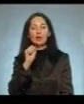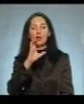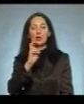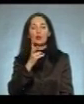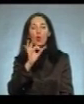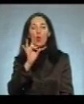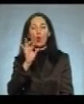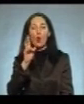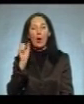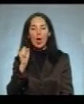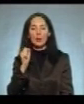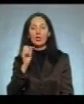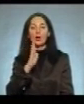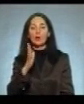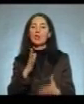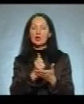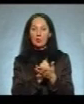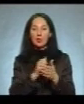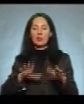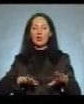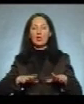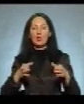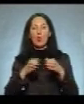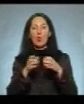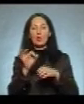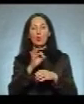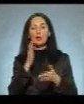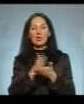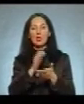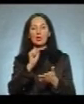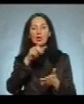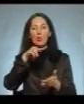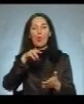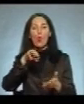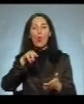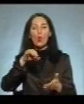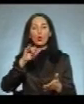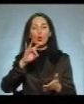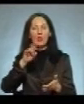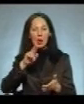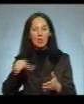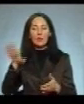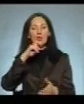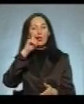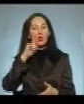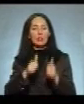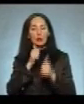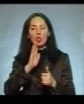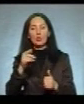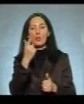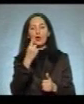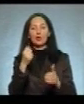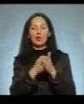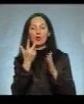в запасі. Тренером команди області є Андрій Потурняк. Всеукраїнський турнір пройде з 1 по 3 березня